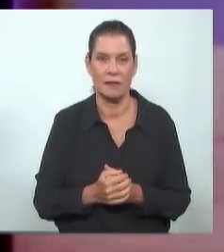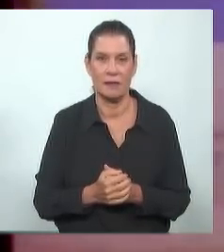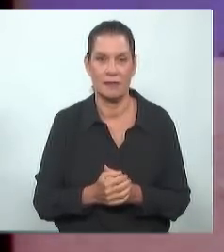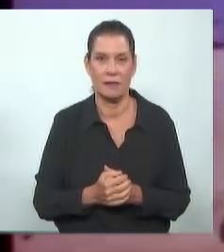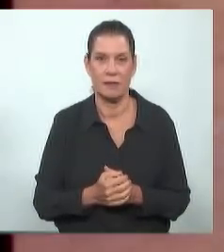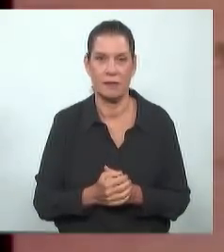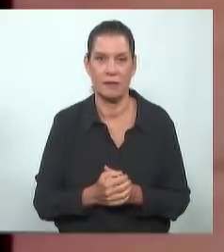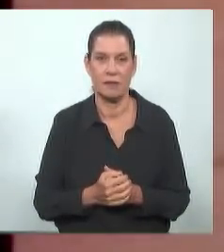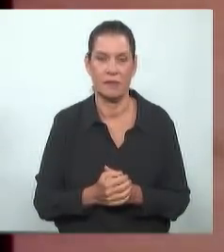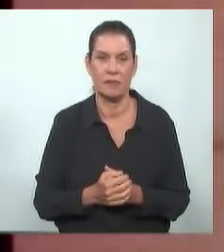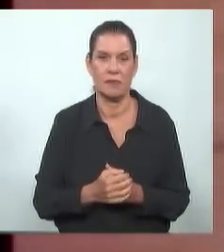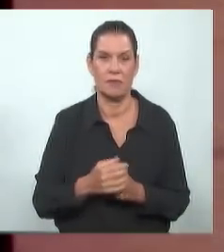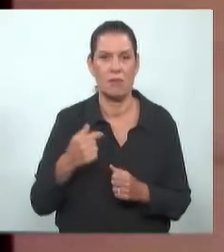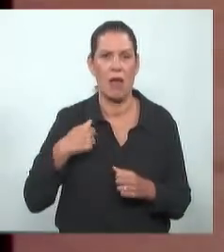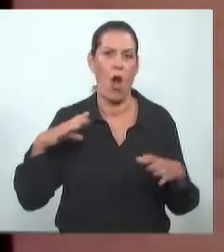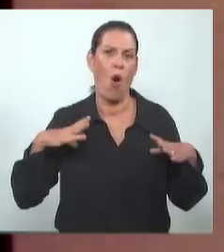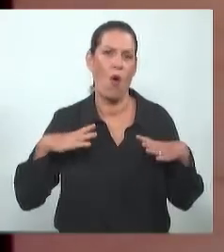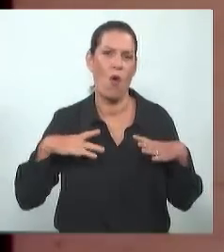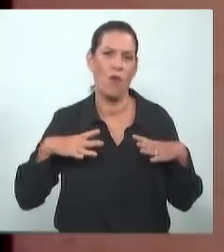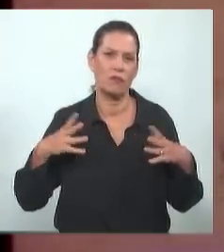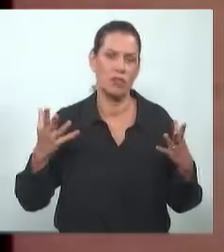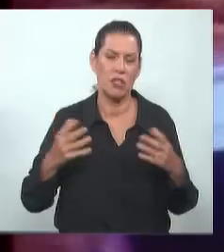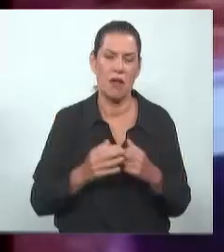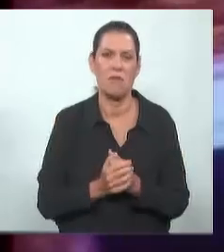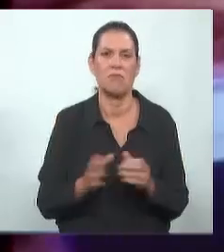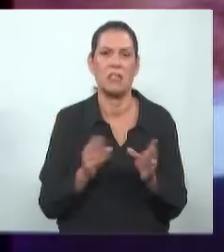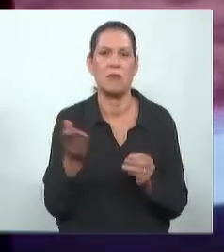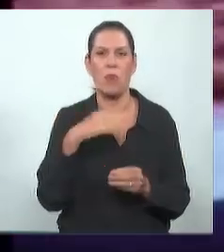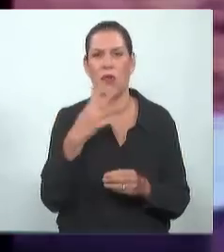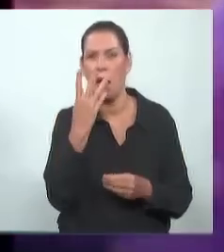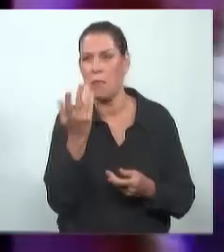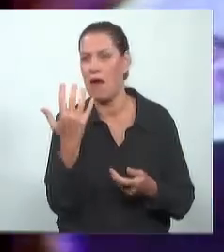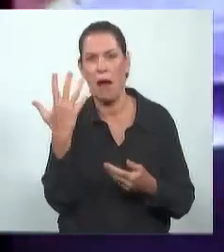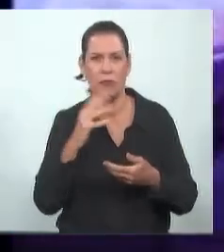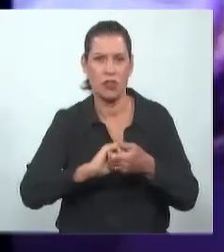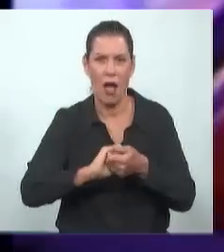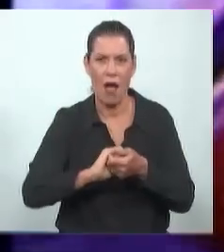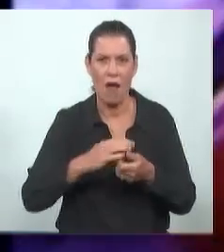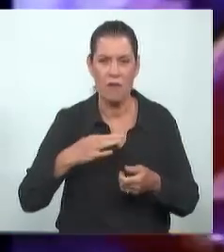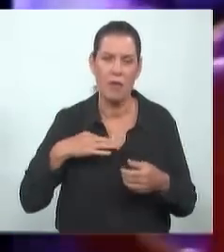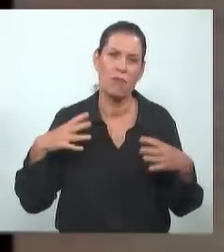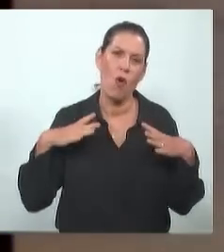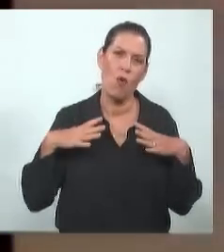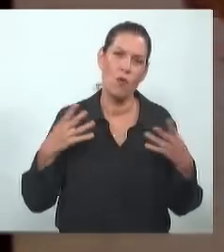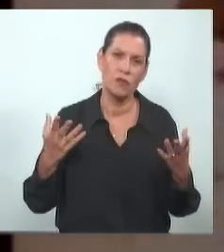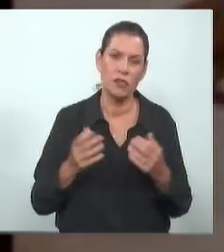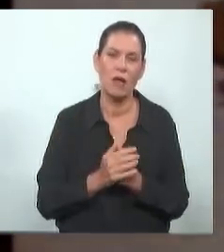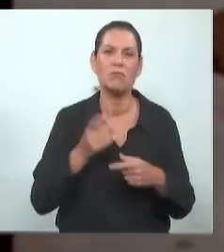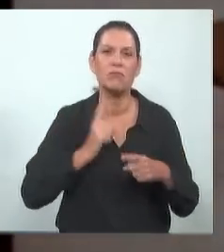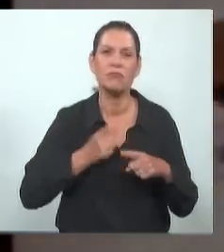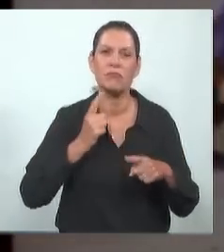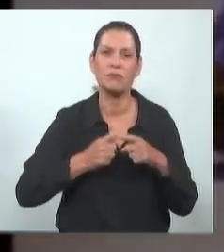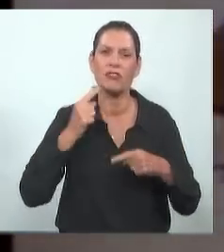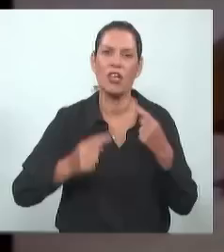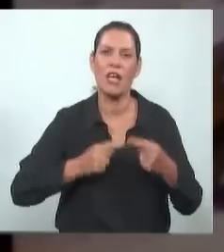אני שם בחופשה עם עוד 4-5 חברים. והם היו יורדים כל שנה לסיני